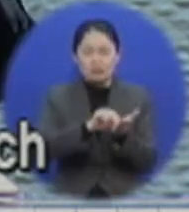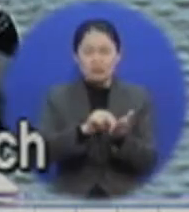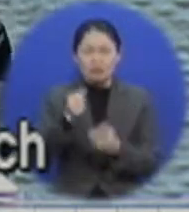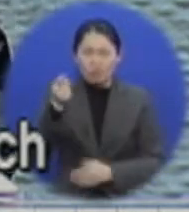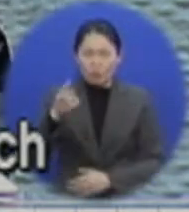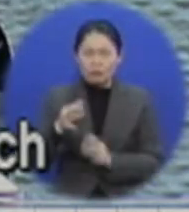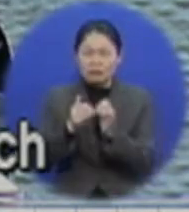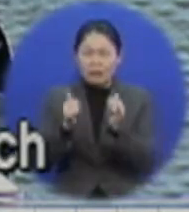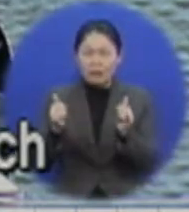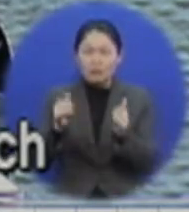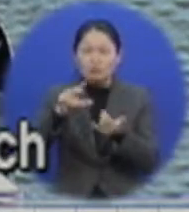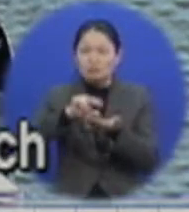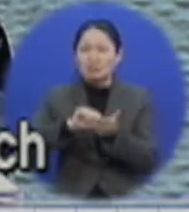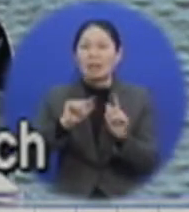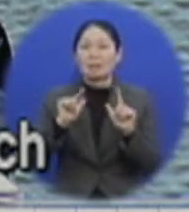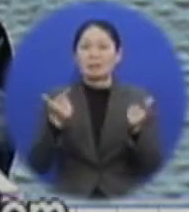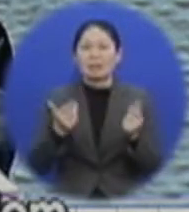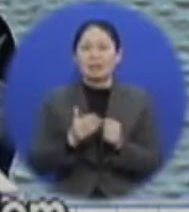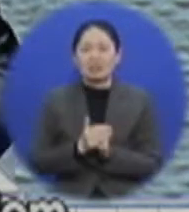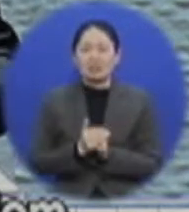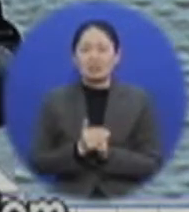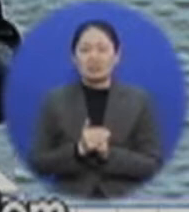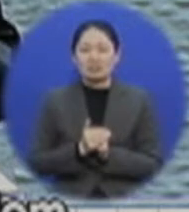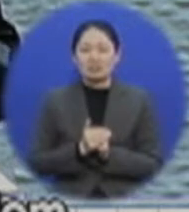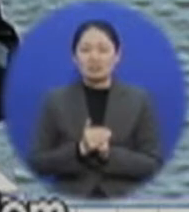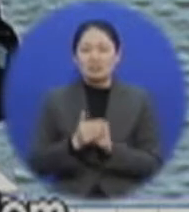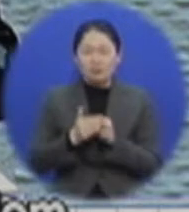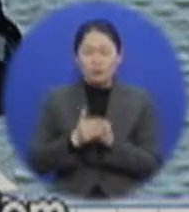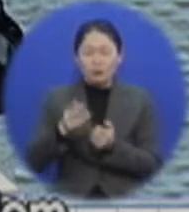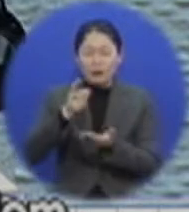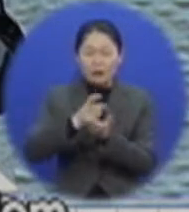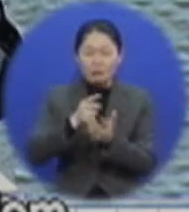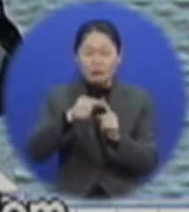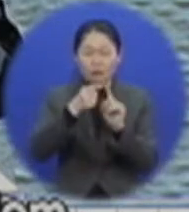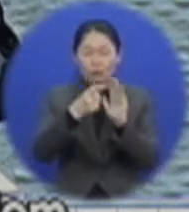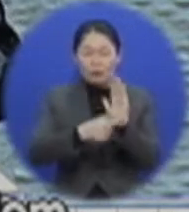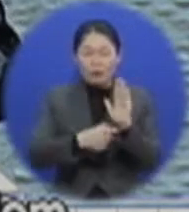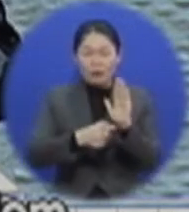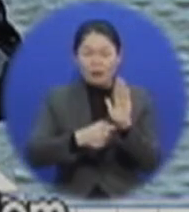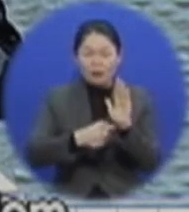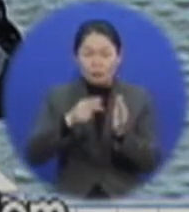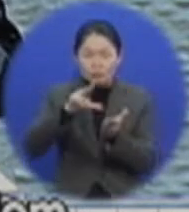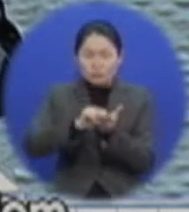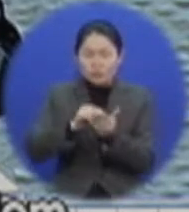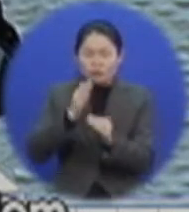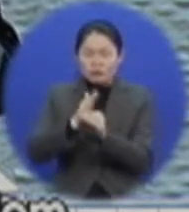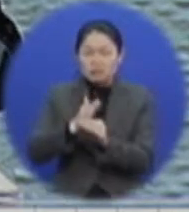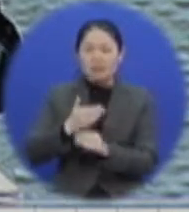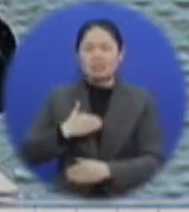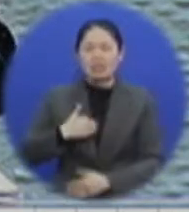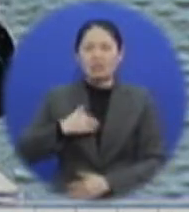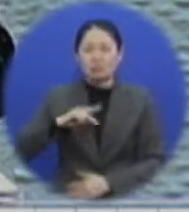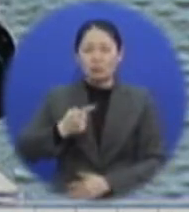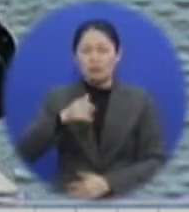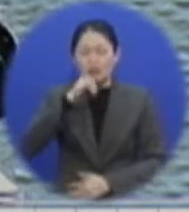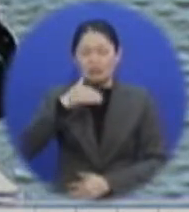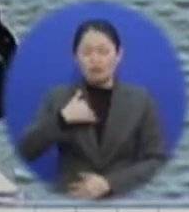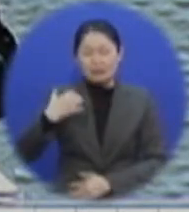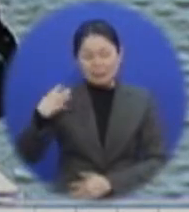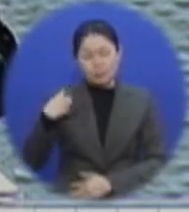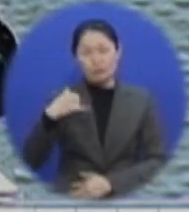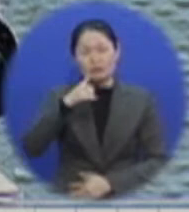사람들의 문제가 아니라 그리고 그 문제의 중심에 저도 있다는 겁니다 제 책임도 있다는